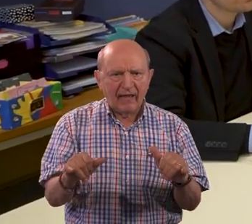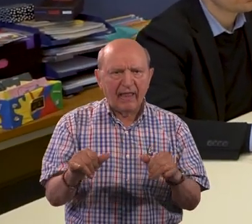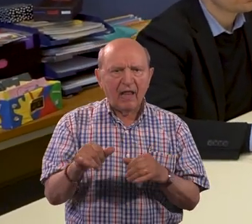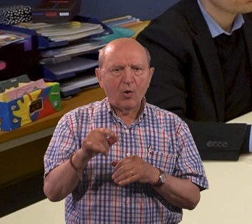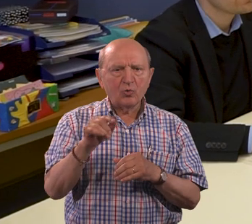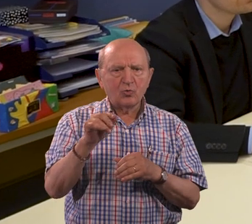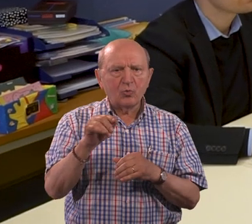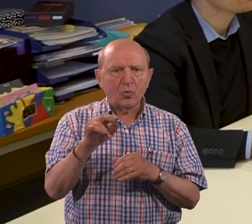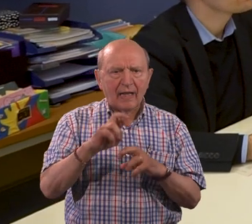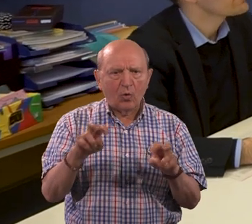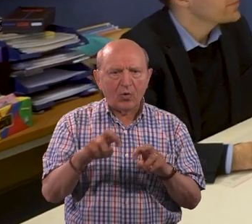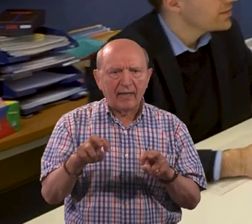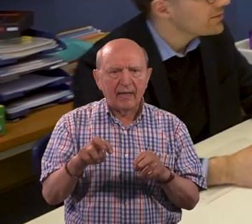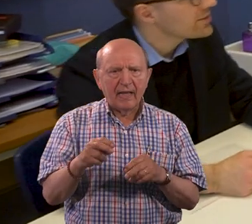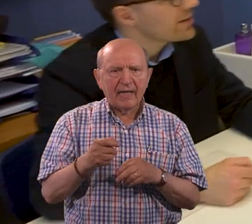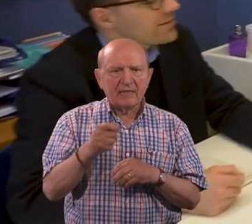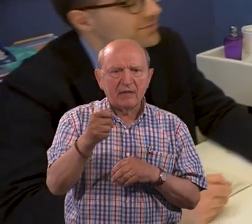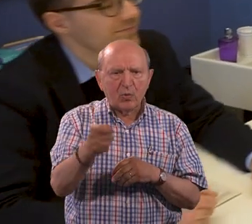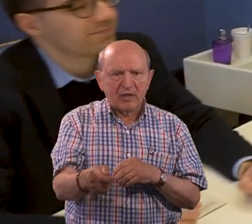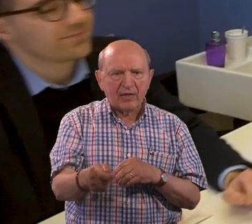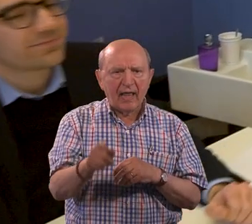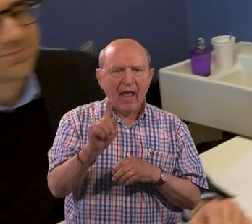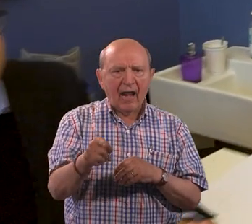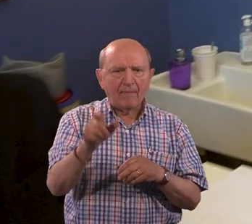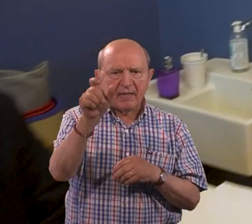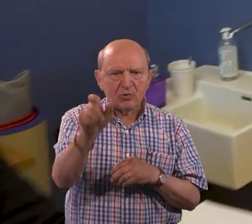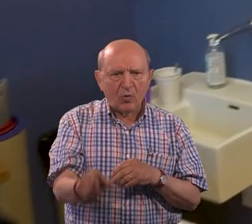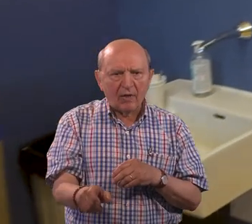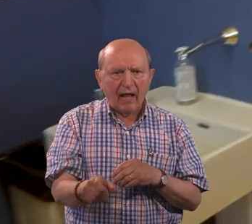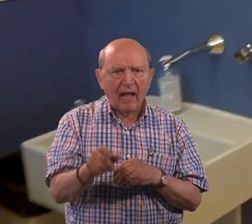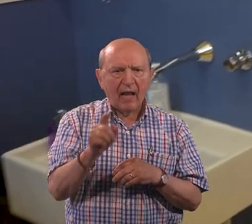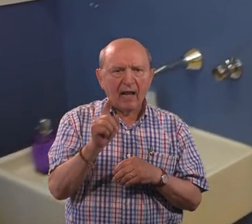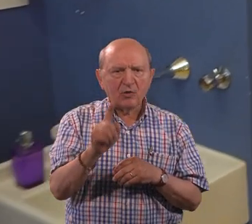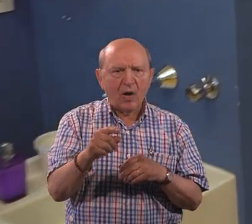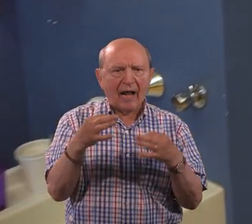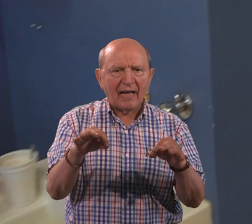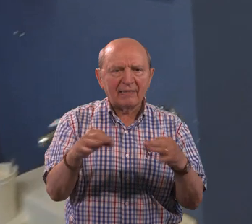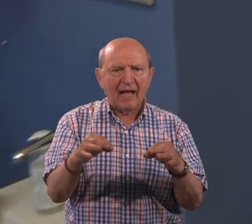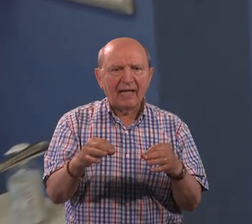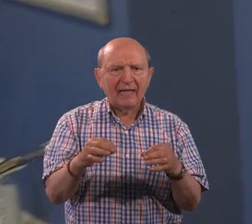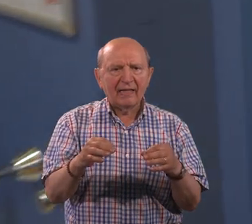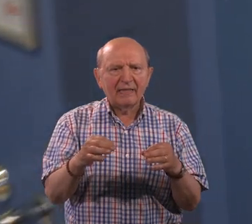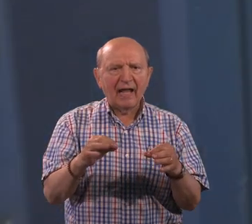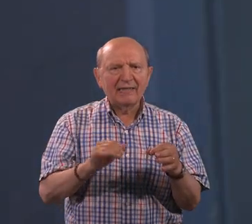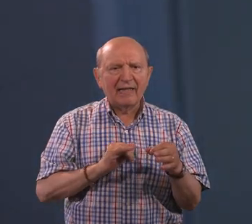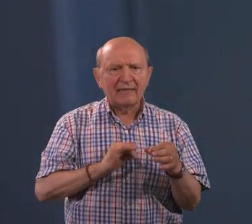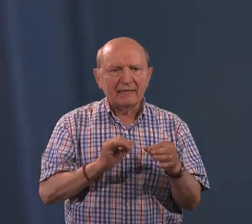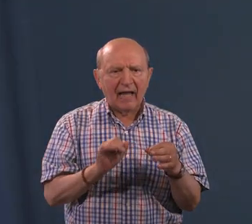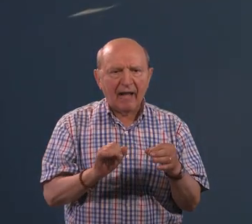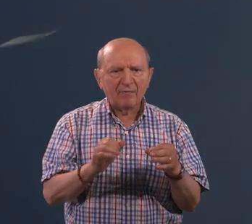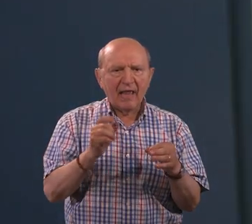alla fine lo scriutatore restituisce al signor Rossi la sua carta d'identità e la sua tessera elettorale